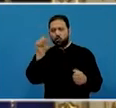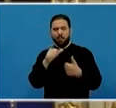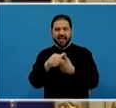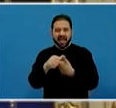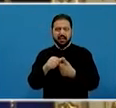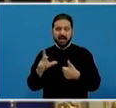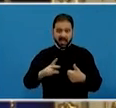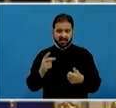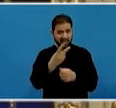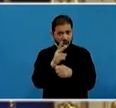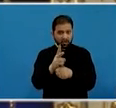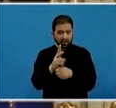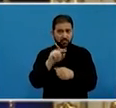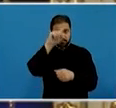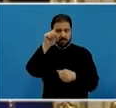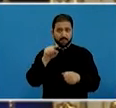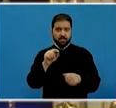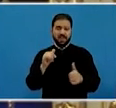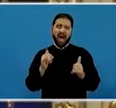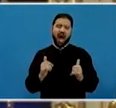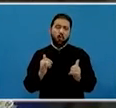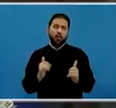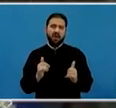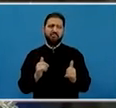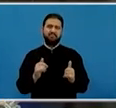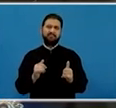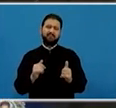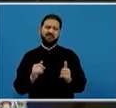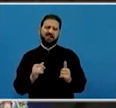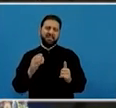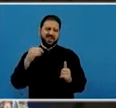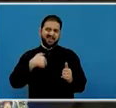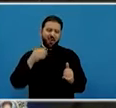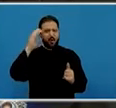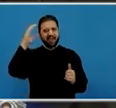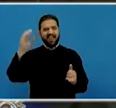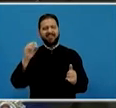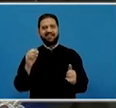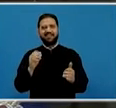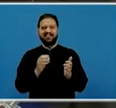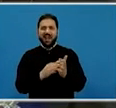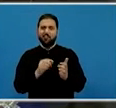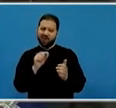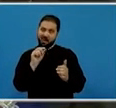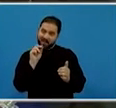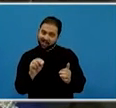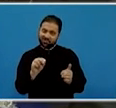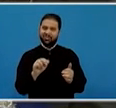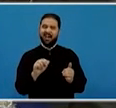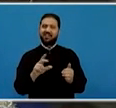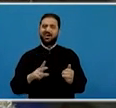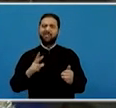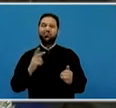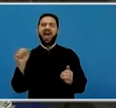E greșit să spunem așa? Acum, mai degrabă, cred că ar trebui să precizeze că sunt asociați. Poate